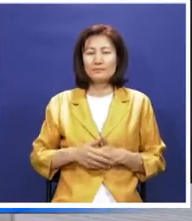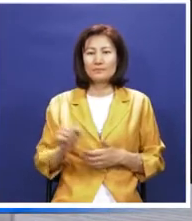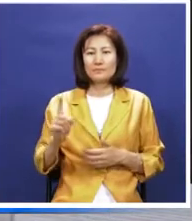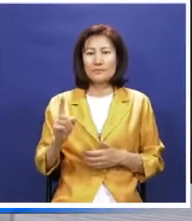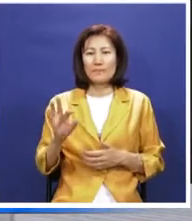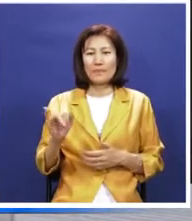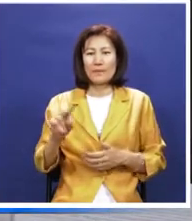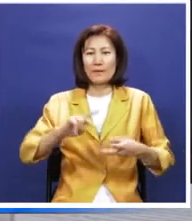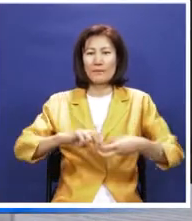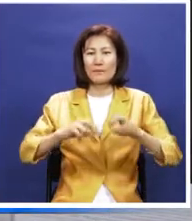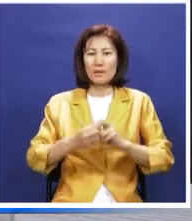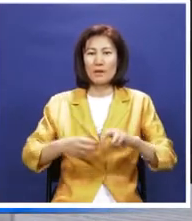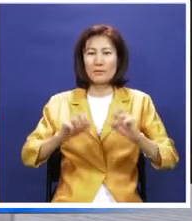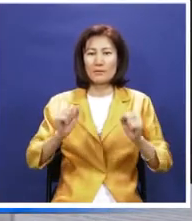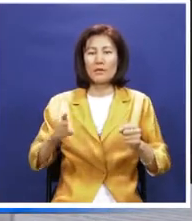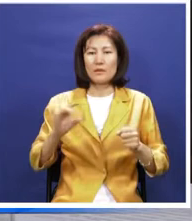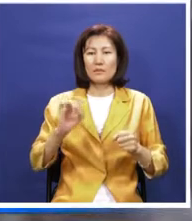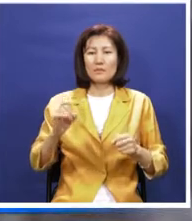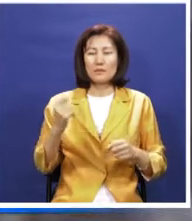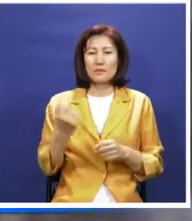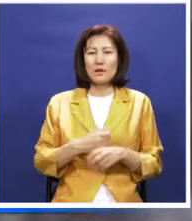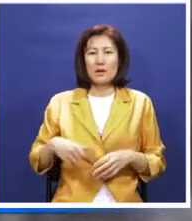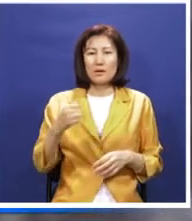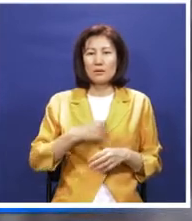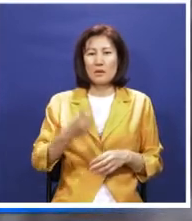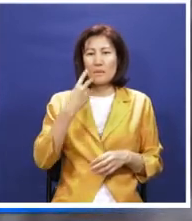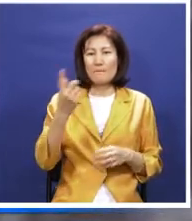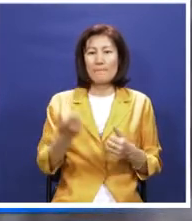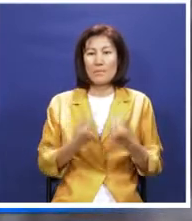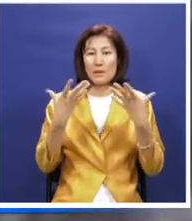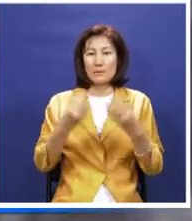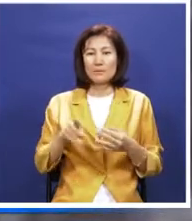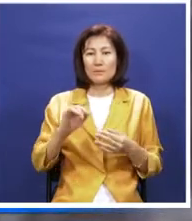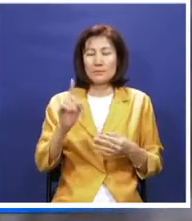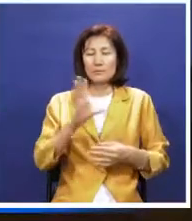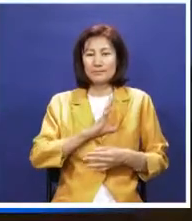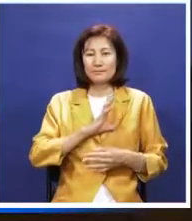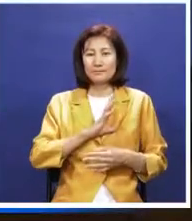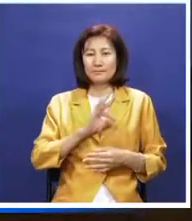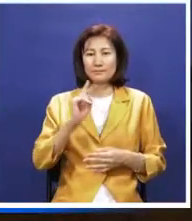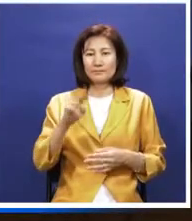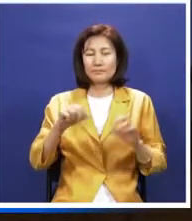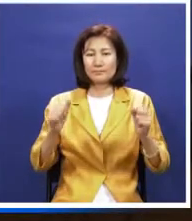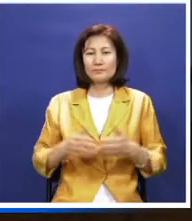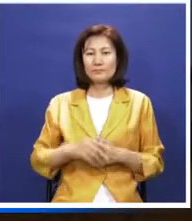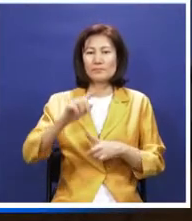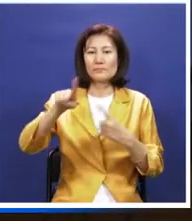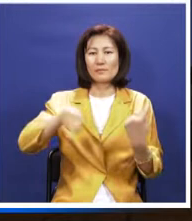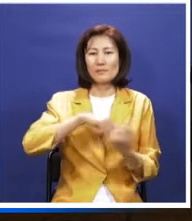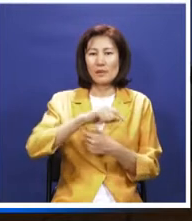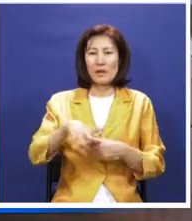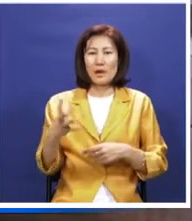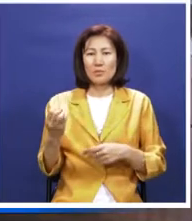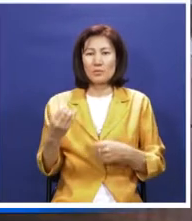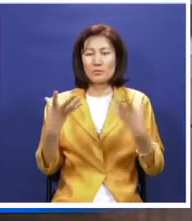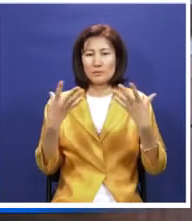газбен жабдықтау проблемалық мәселесіне қатысты шағымдар қаралды. Белгілі болғандай, Қазтрансгаз аймақ акционерлік қоғамы бизнес өкілдеріне